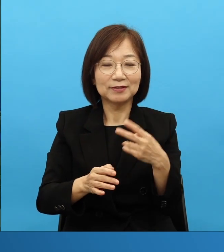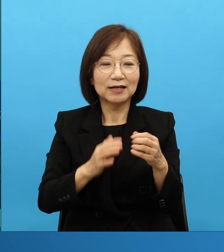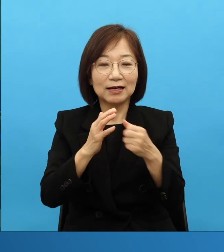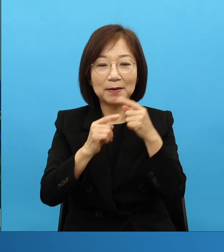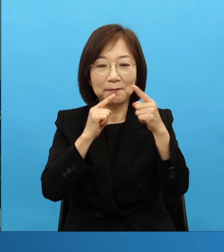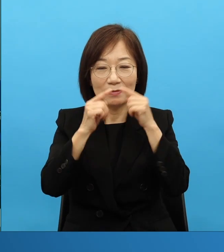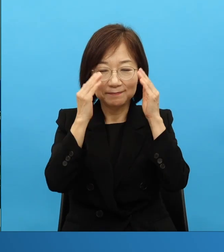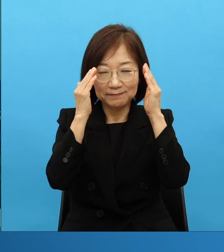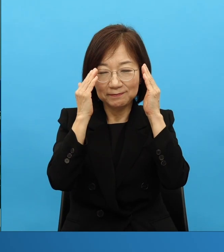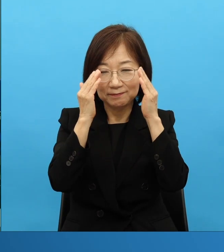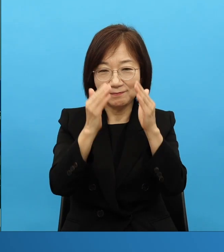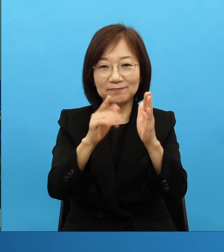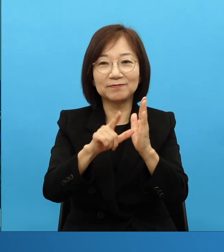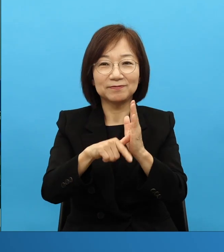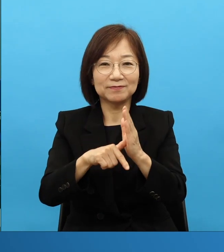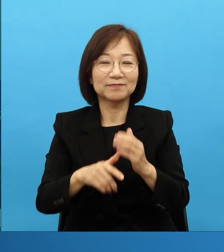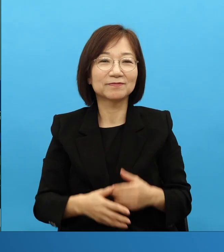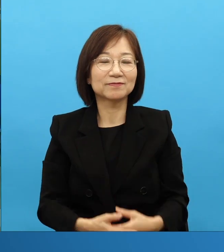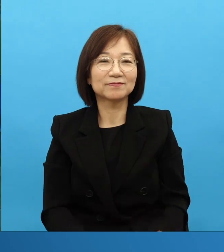말씀에 집중해.